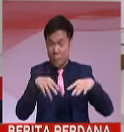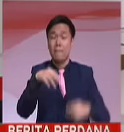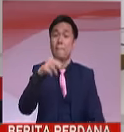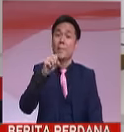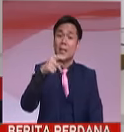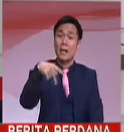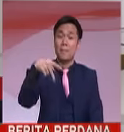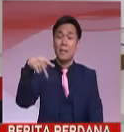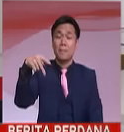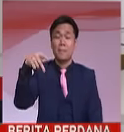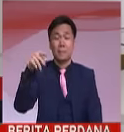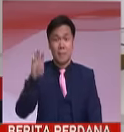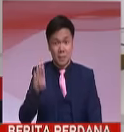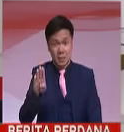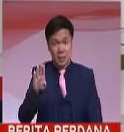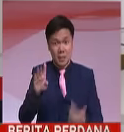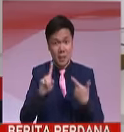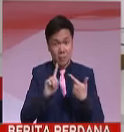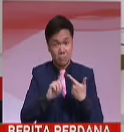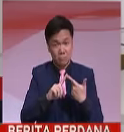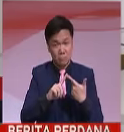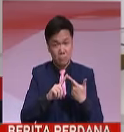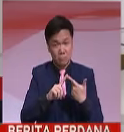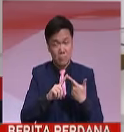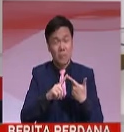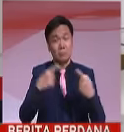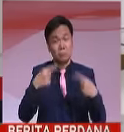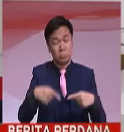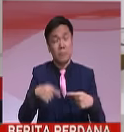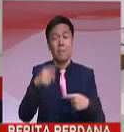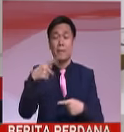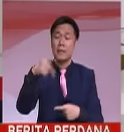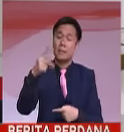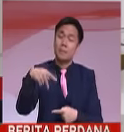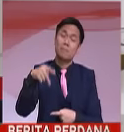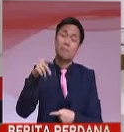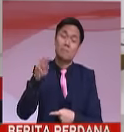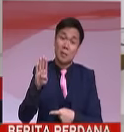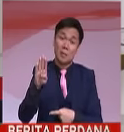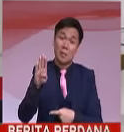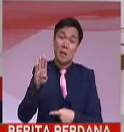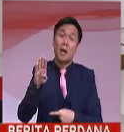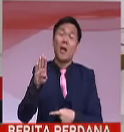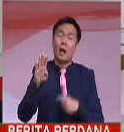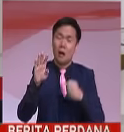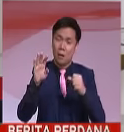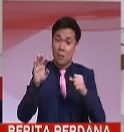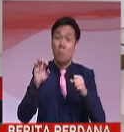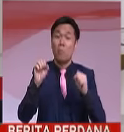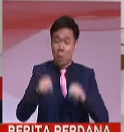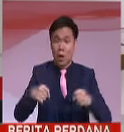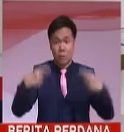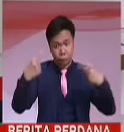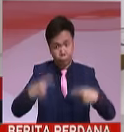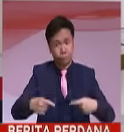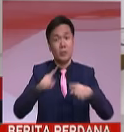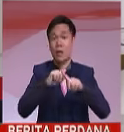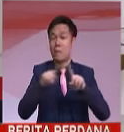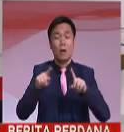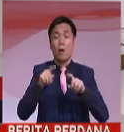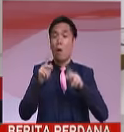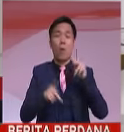perlawanan dan pertandingan di kosan pikir baby tak dibenarkan tanpa kehadiran penonton